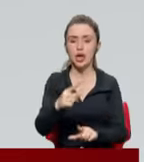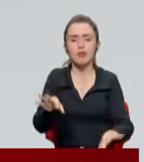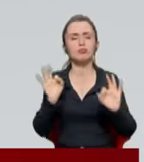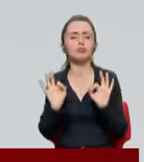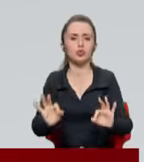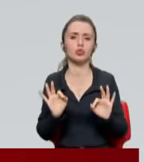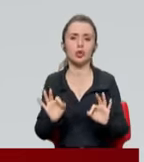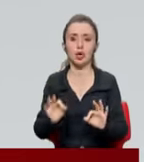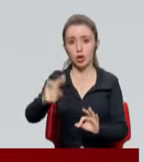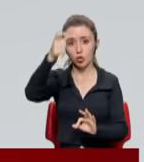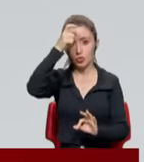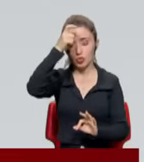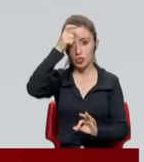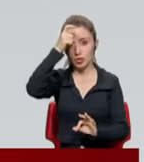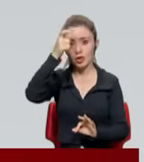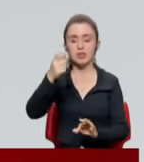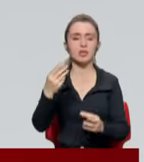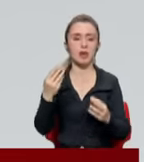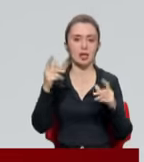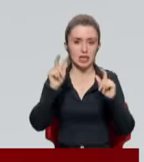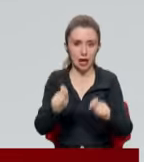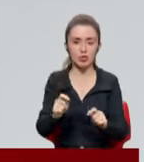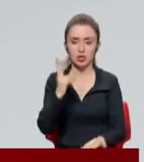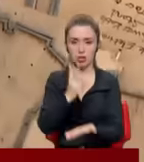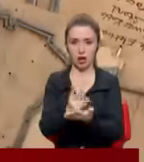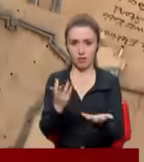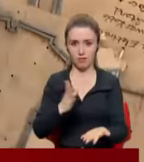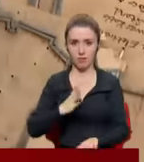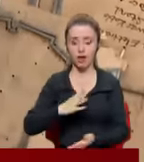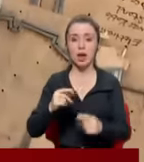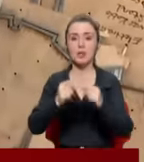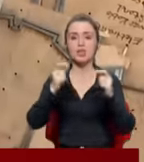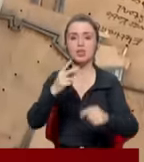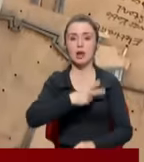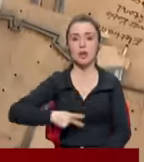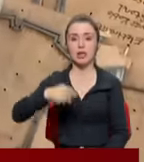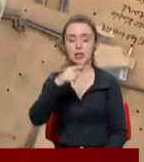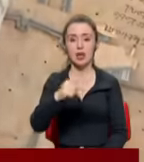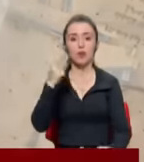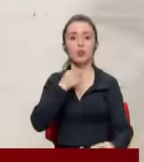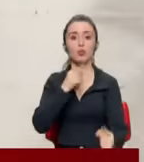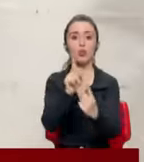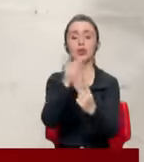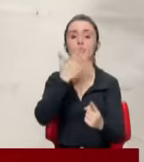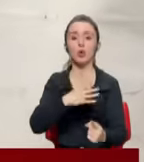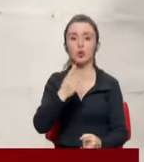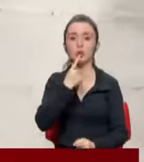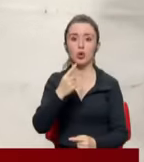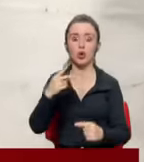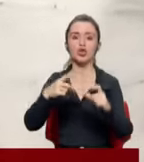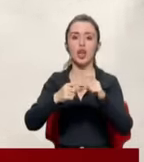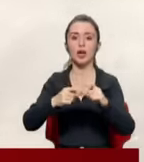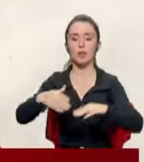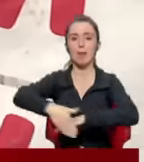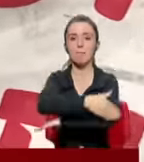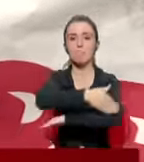geç ülkemize kazandırmakta kararlıyız Başakşehir Belediyesinden muhatap bulamadıklarını söyleyen Şahintepe